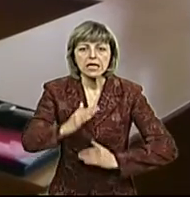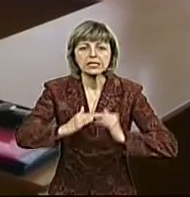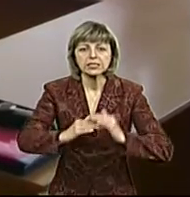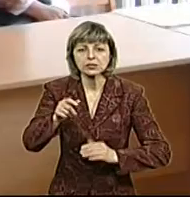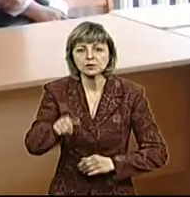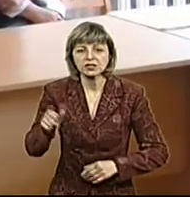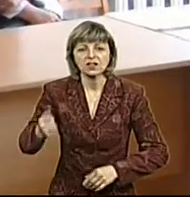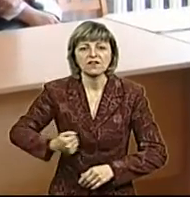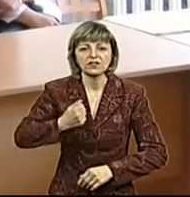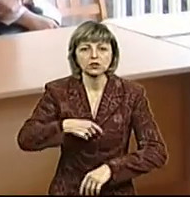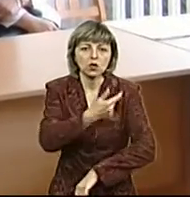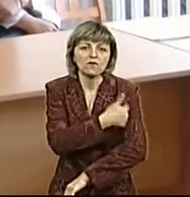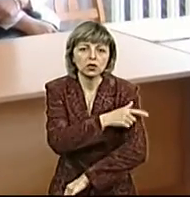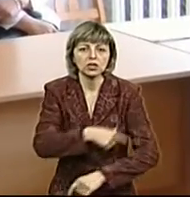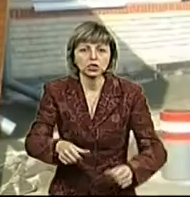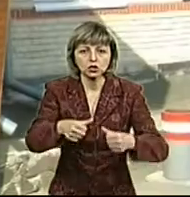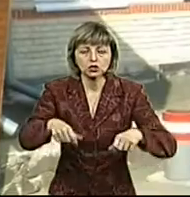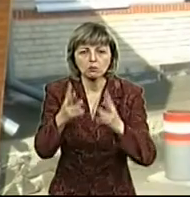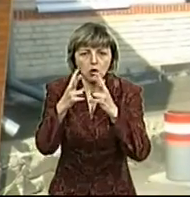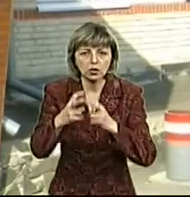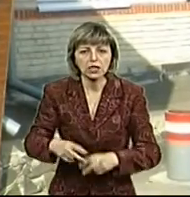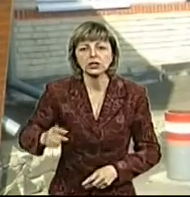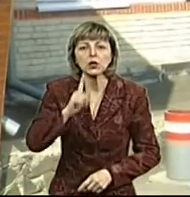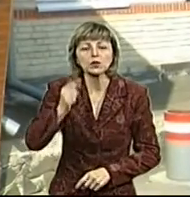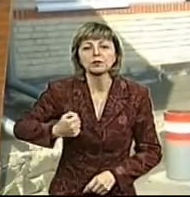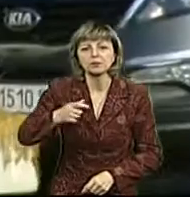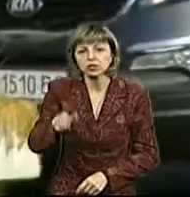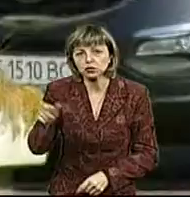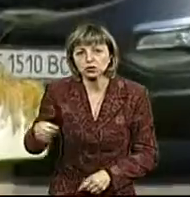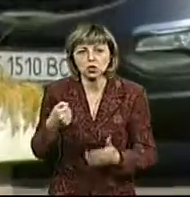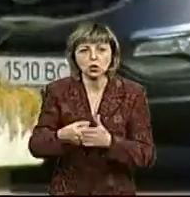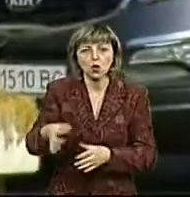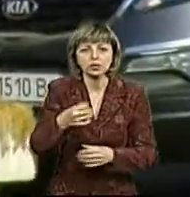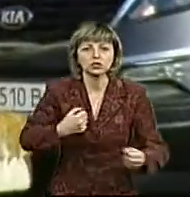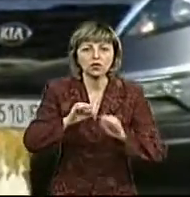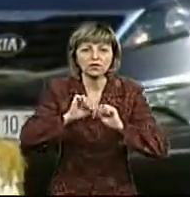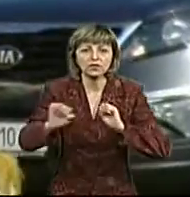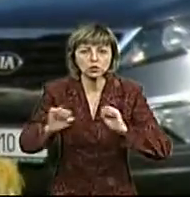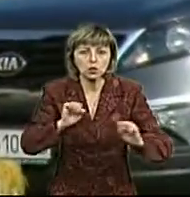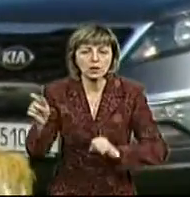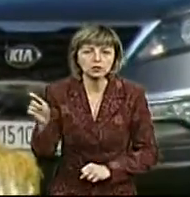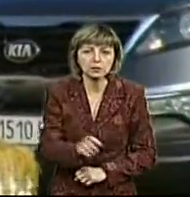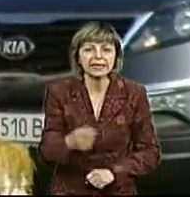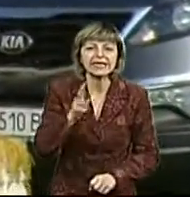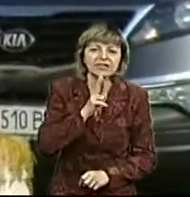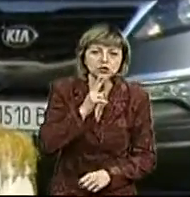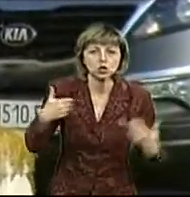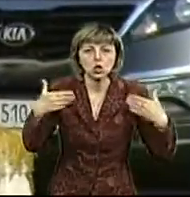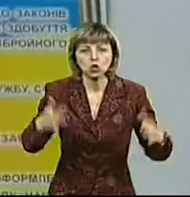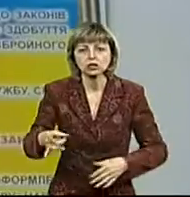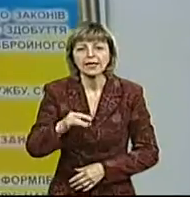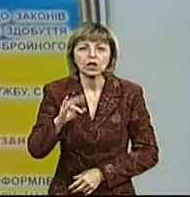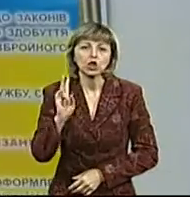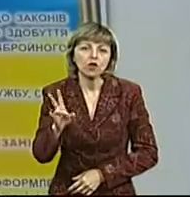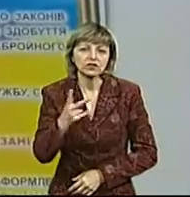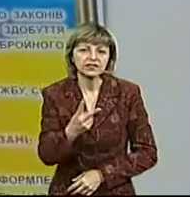Спеціалісти військово-лікарської комісії оглядають призовників. Сьогодні до обласного військомату приїхали хлопці з Ківерцівського, Рожичинського районів та